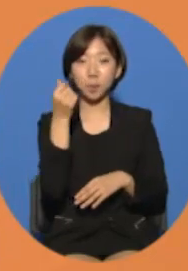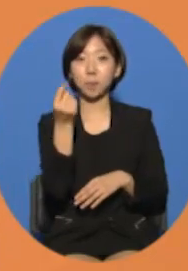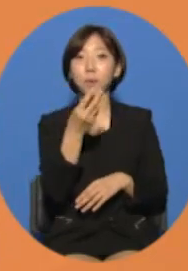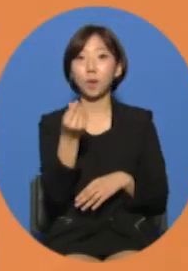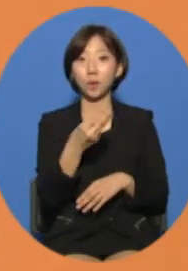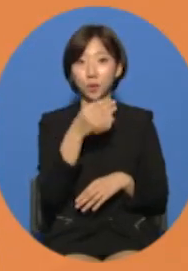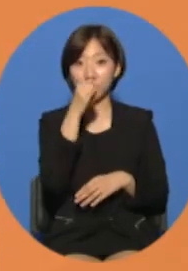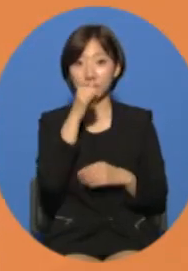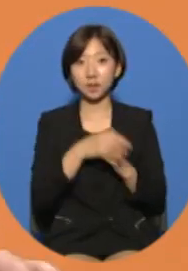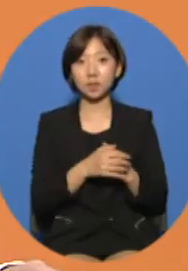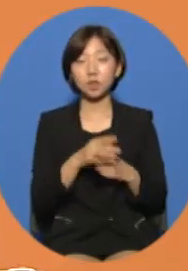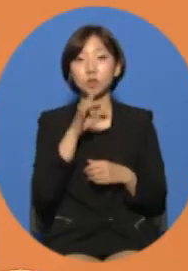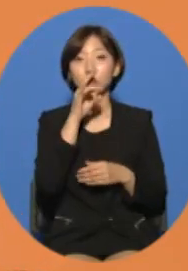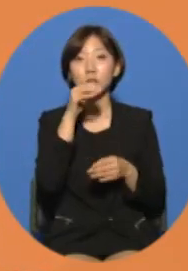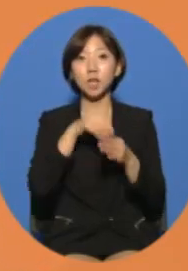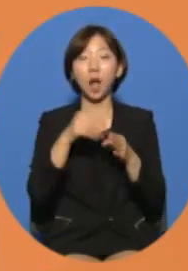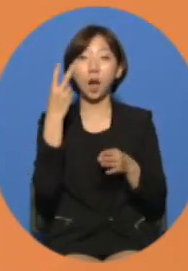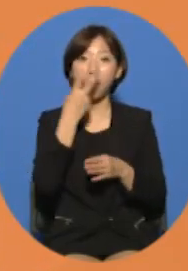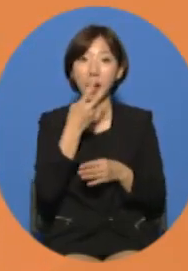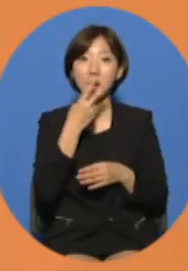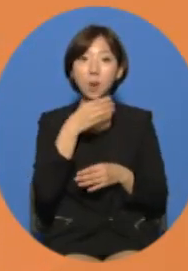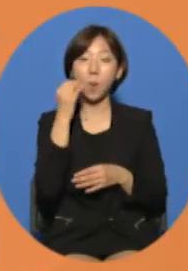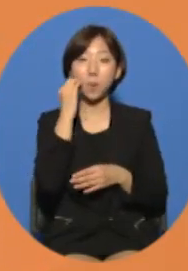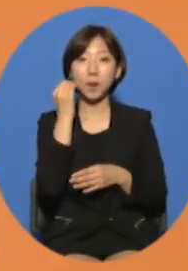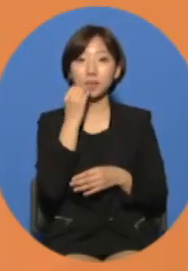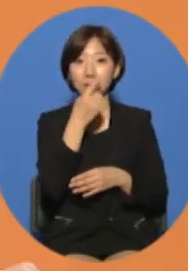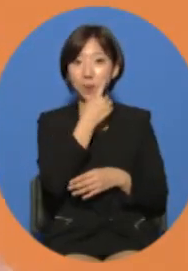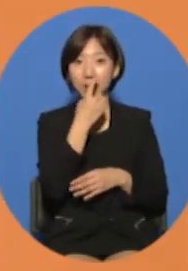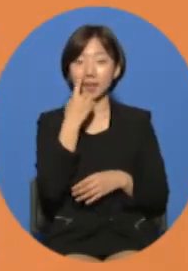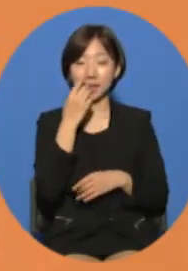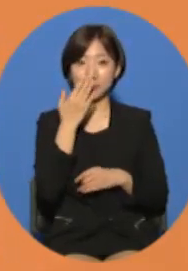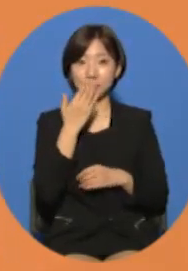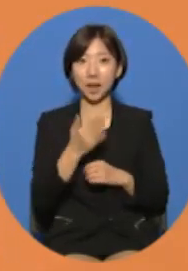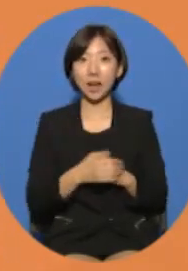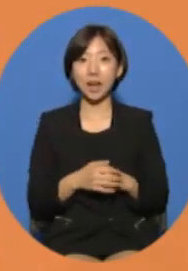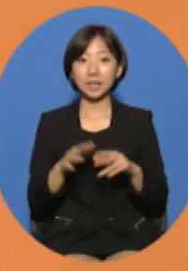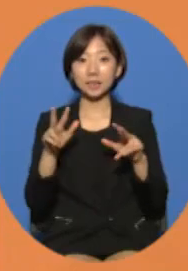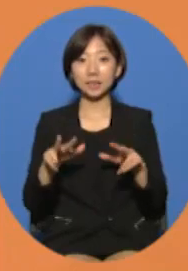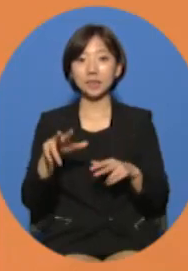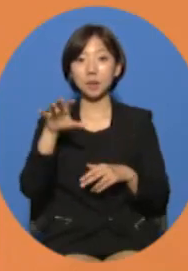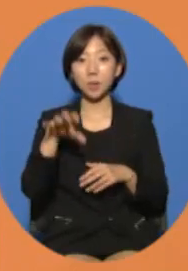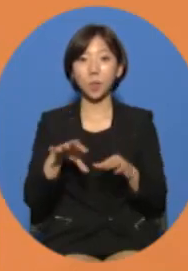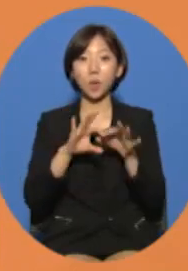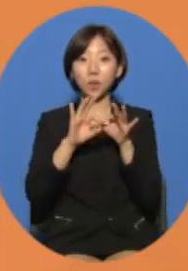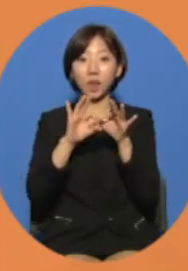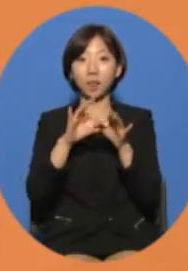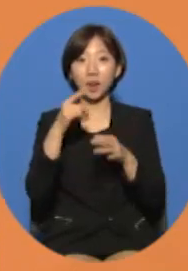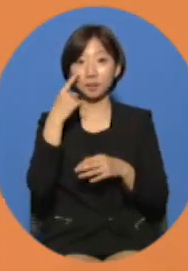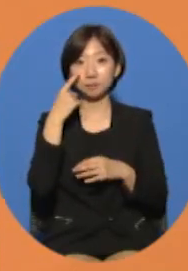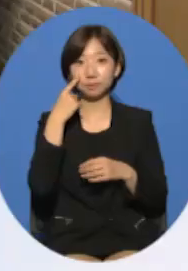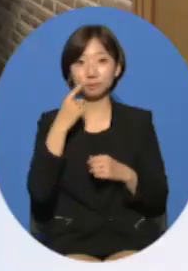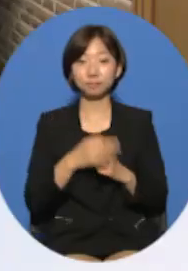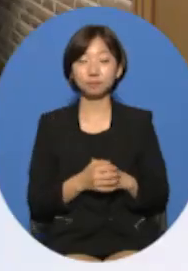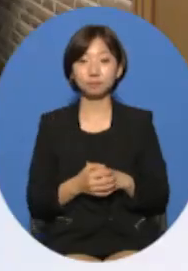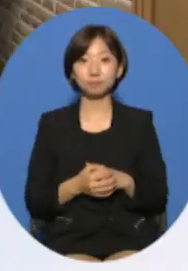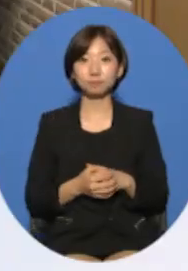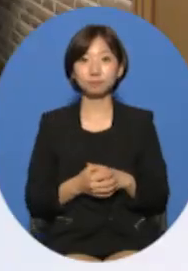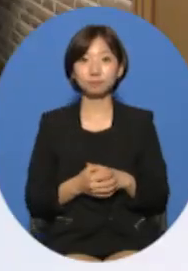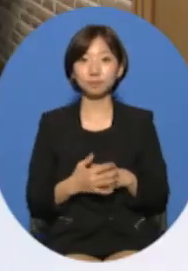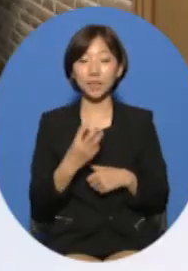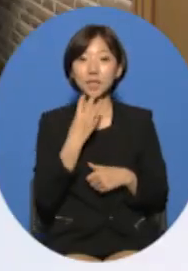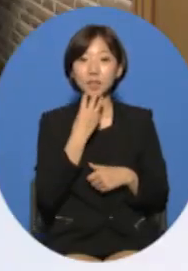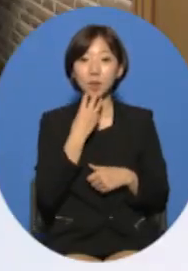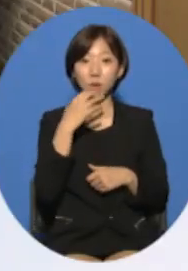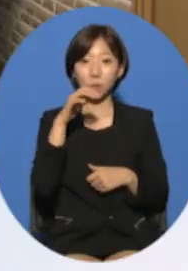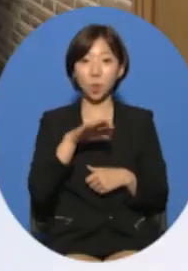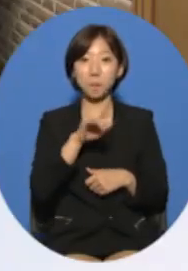네. 중앙선거관리위원회 홈페이지를 보셔도 되겠습니다. 그렇습니다. 자, 지금 현장 한번 연결해보도록 네. 하겠습니다. 자, 서울에